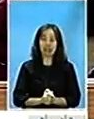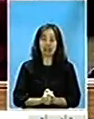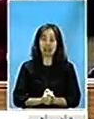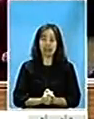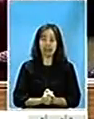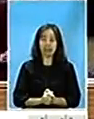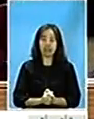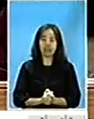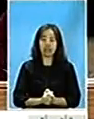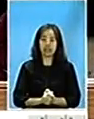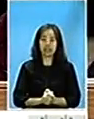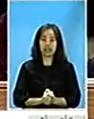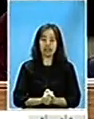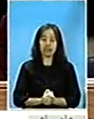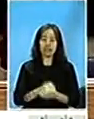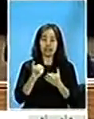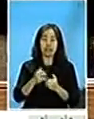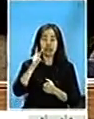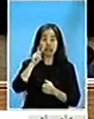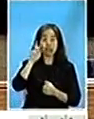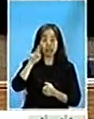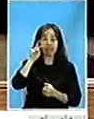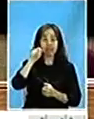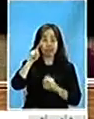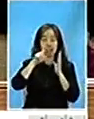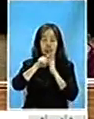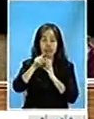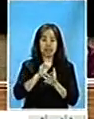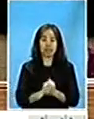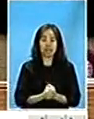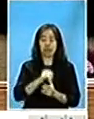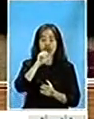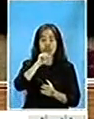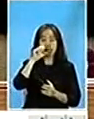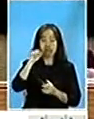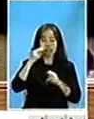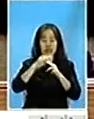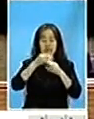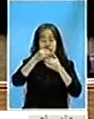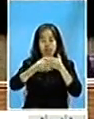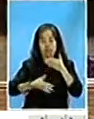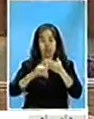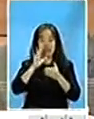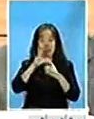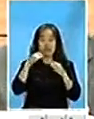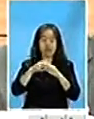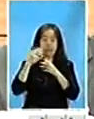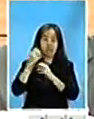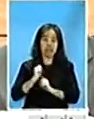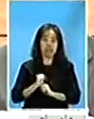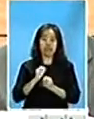ท่านประธานสภาที่เคารพผมกรจาติกวนิชสมาชิกสภาผู้แทนราษฎรในระบบบัญชีรายชื่อพรรคประชาธิปั